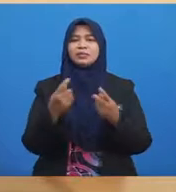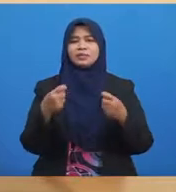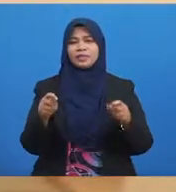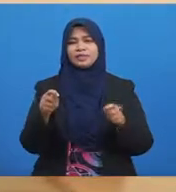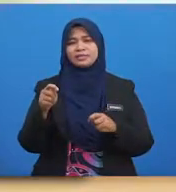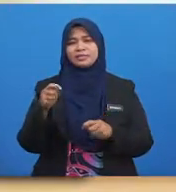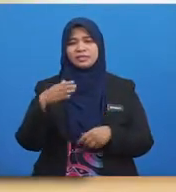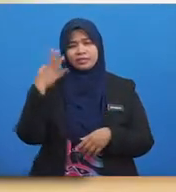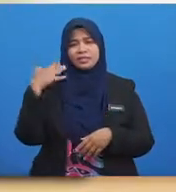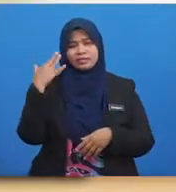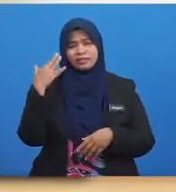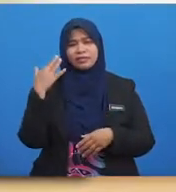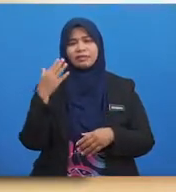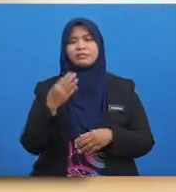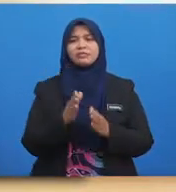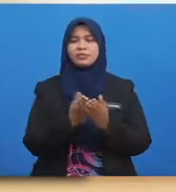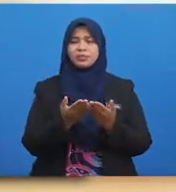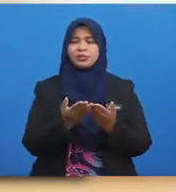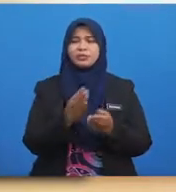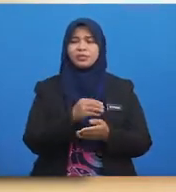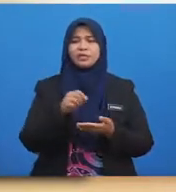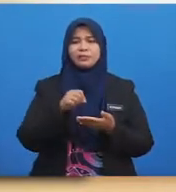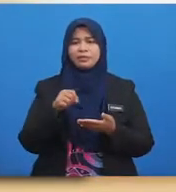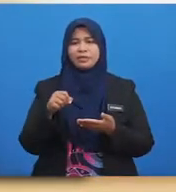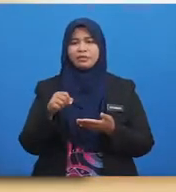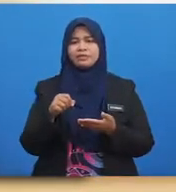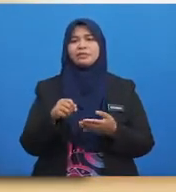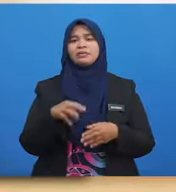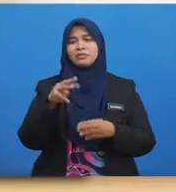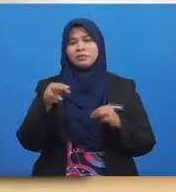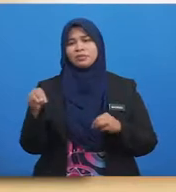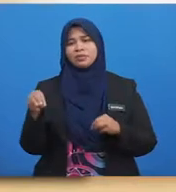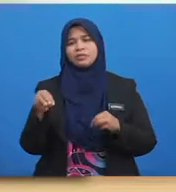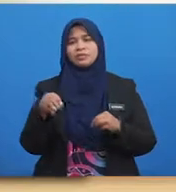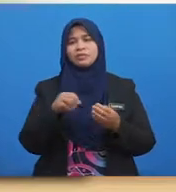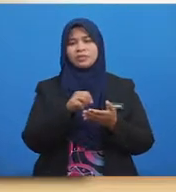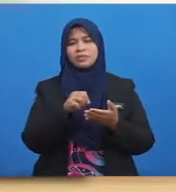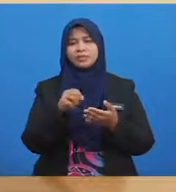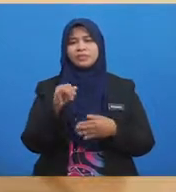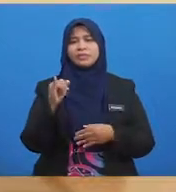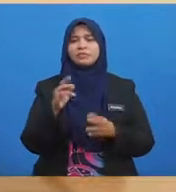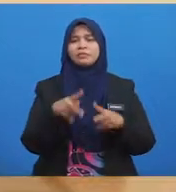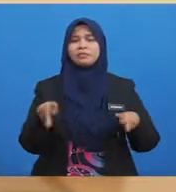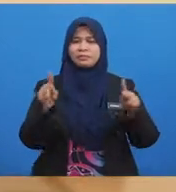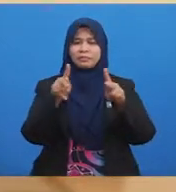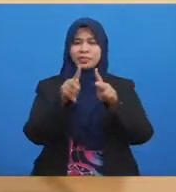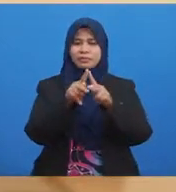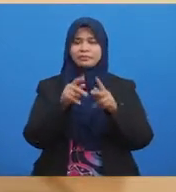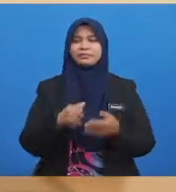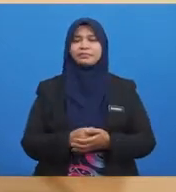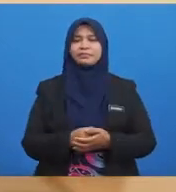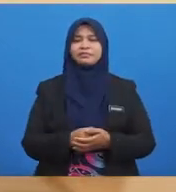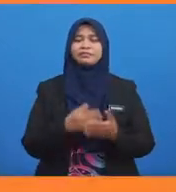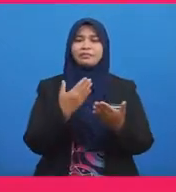dan pen. Murid-murid juga boleh mencatat isi-isi penting di buku catatan tersebut. Baiklah